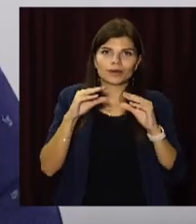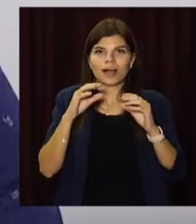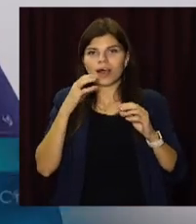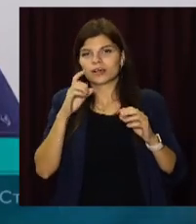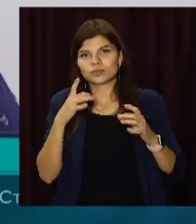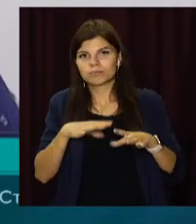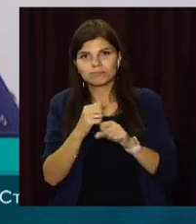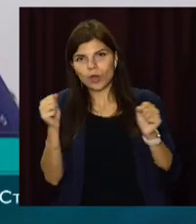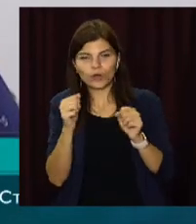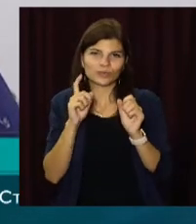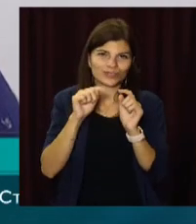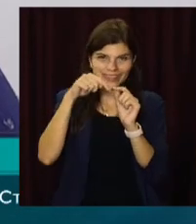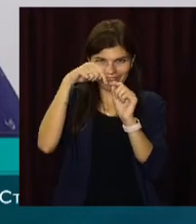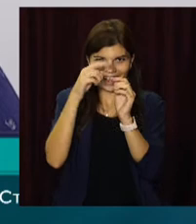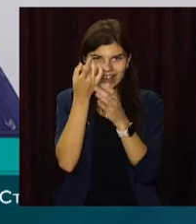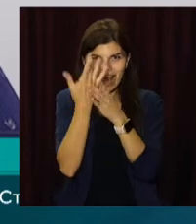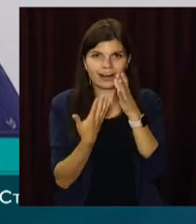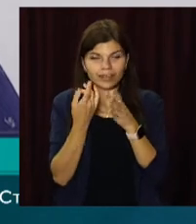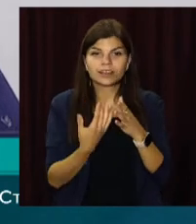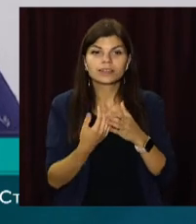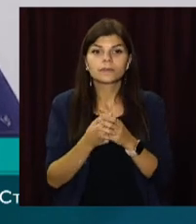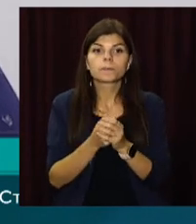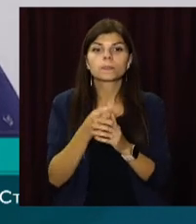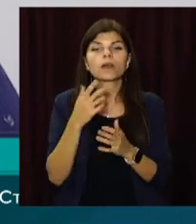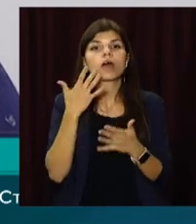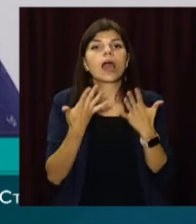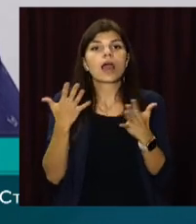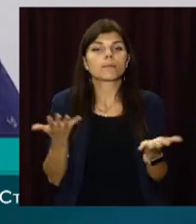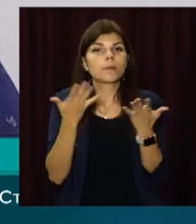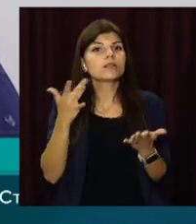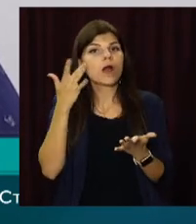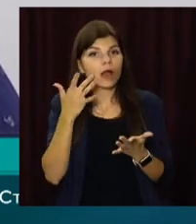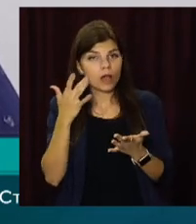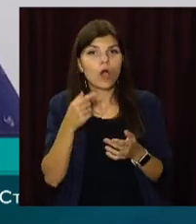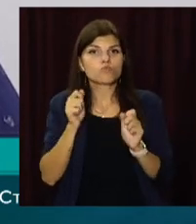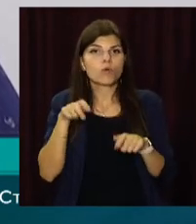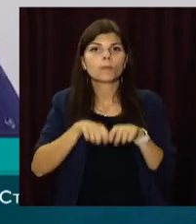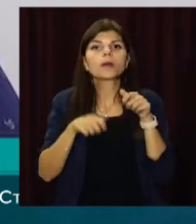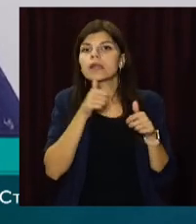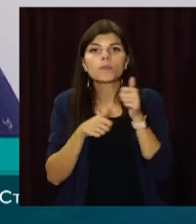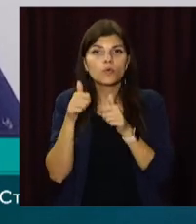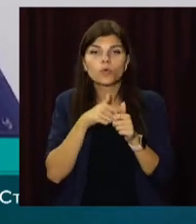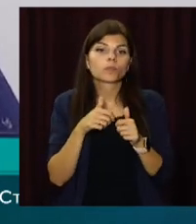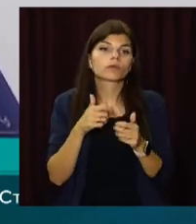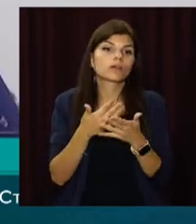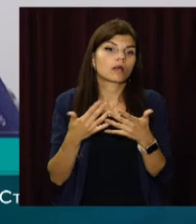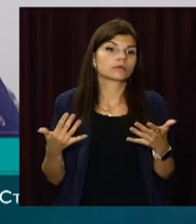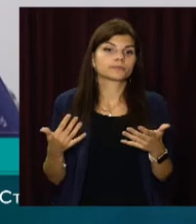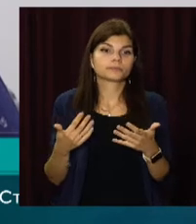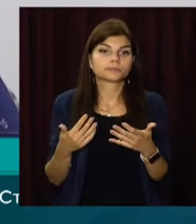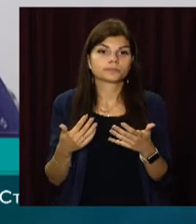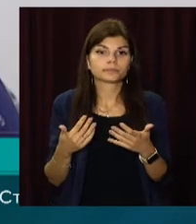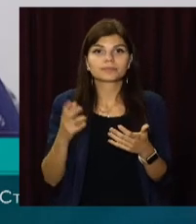можна за допомогою надлегких ракет проводити різні випробування у сфері